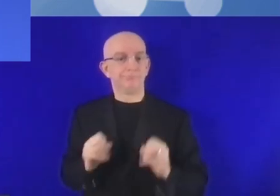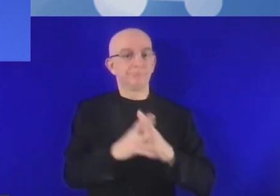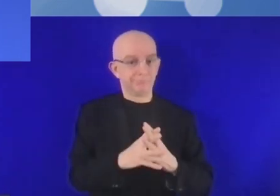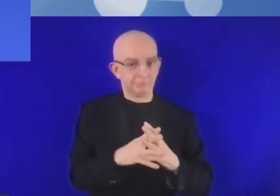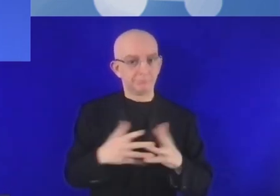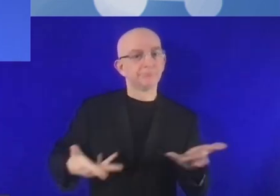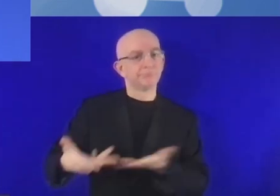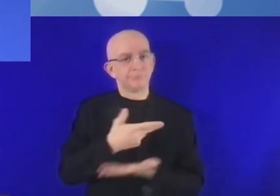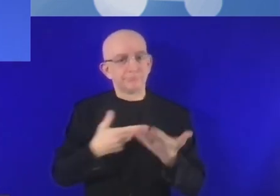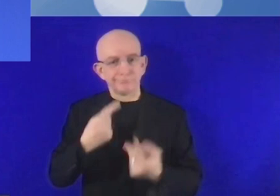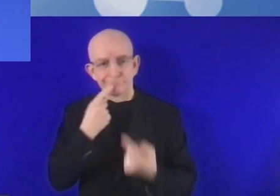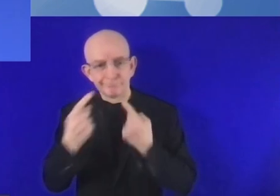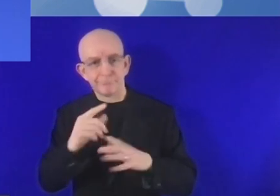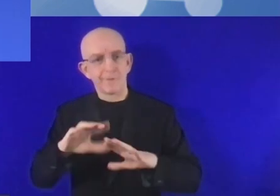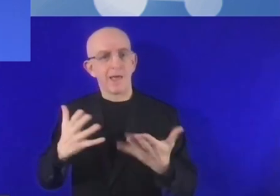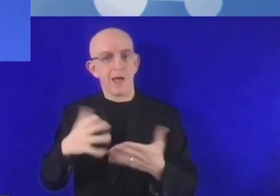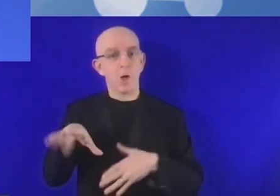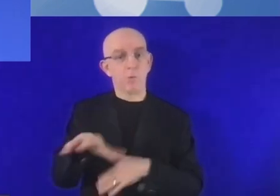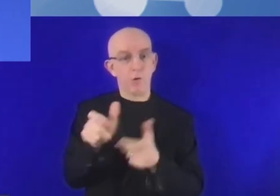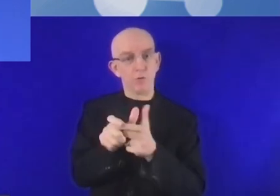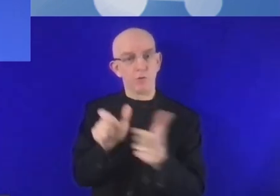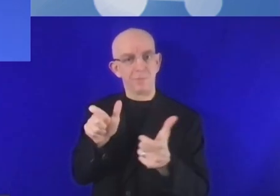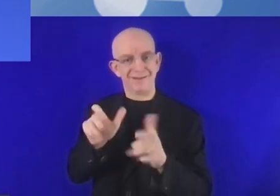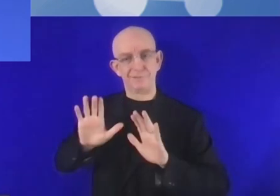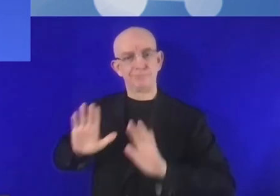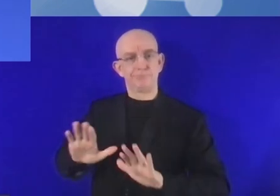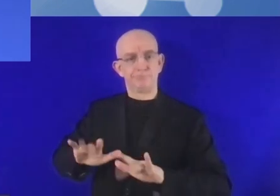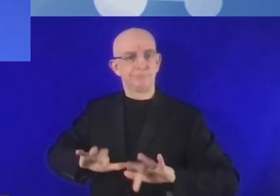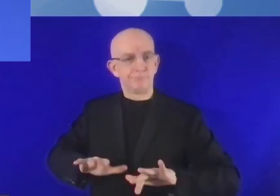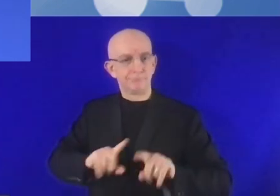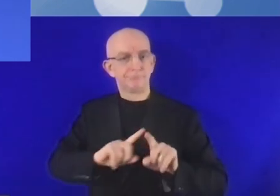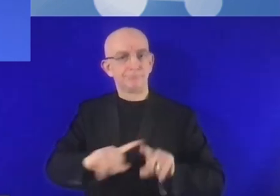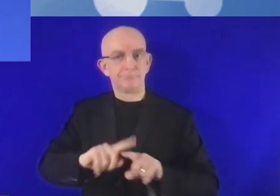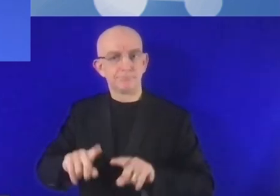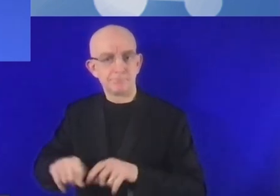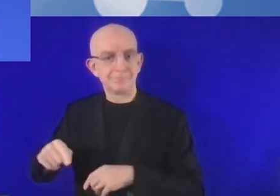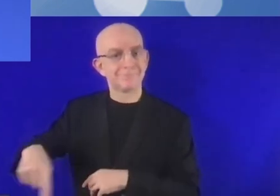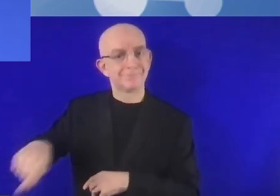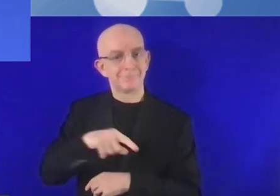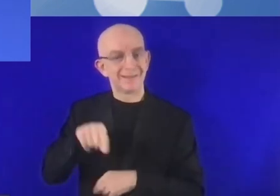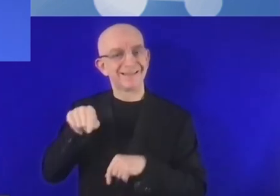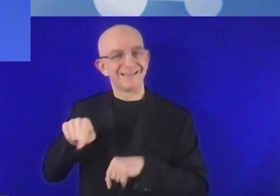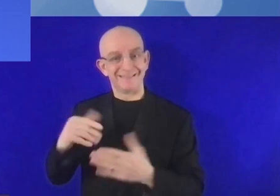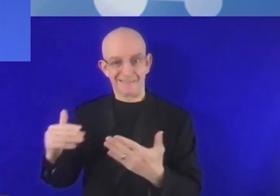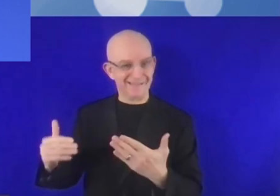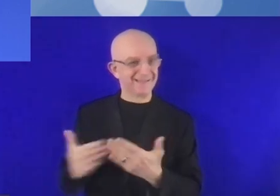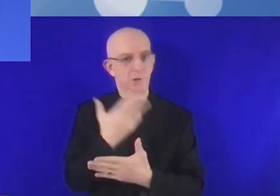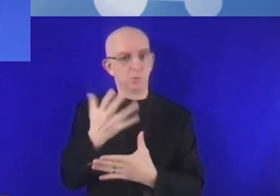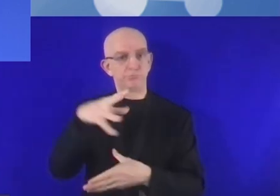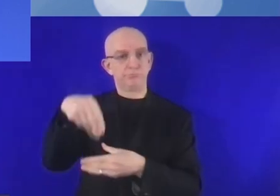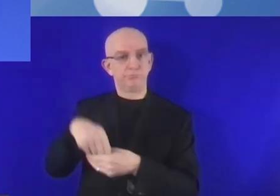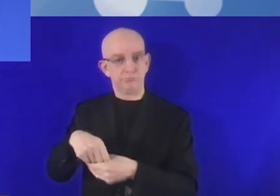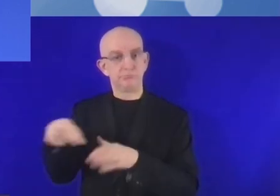szczyt młodych, czyli spotkanie kadry senioralnej z młodzieżą, z ludźmi, którzy dopiero wchodzą na ten rynek,